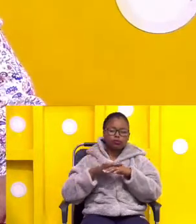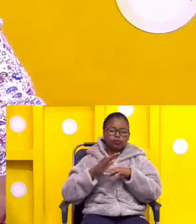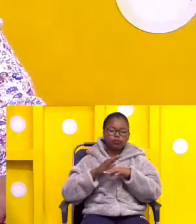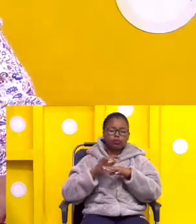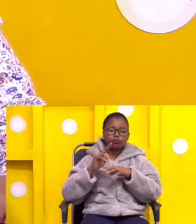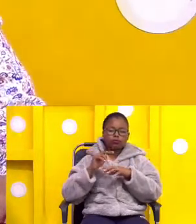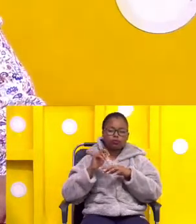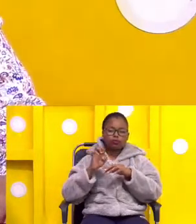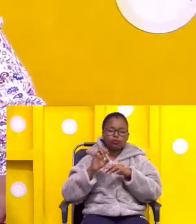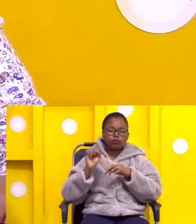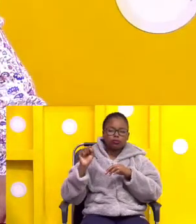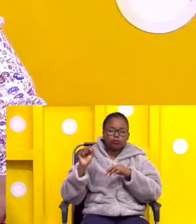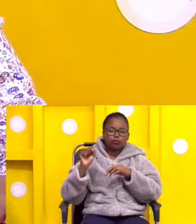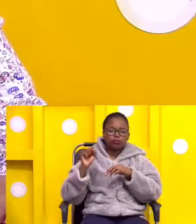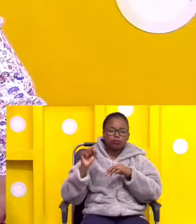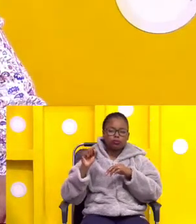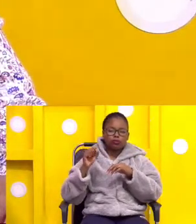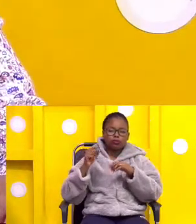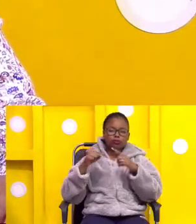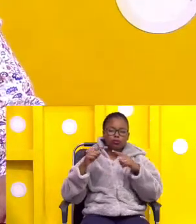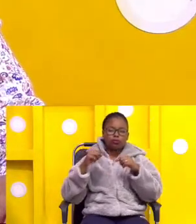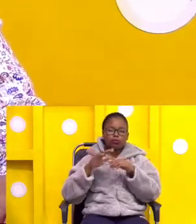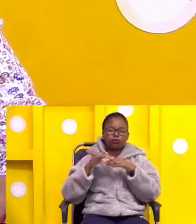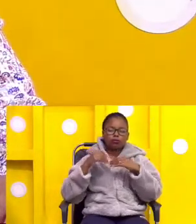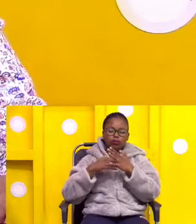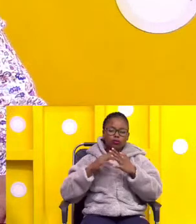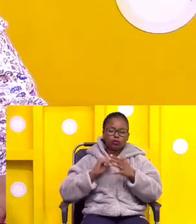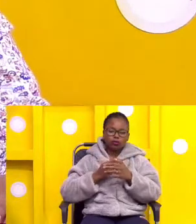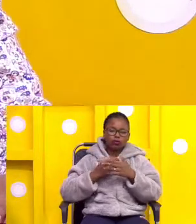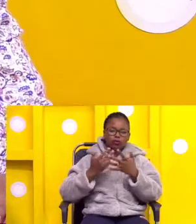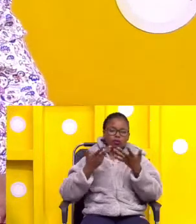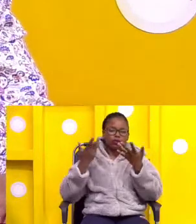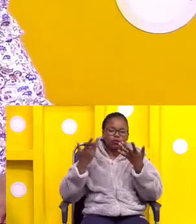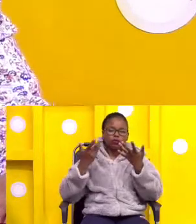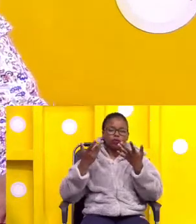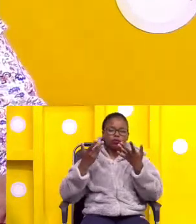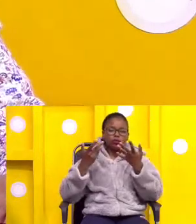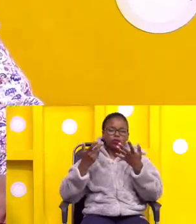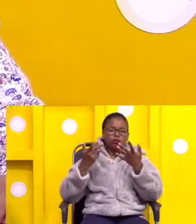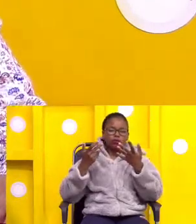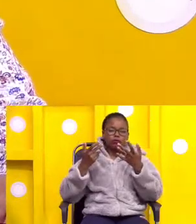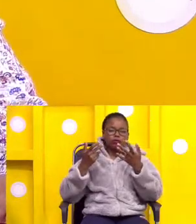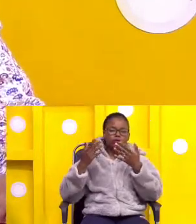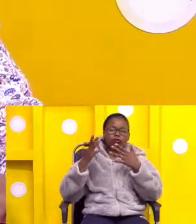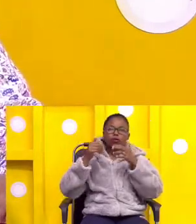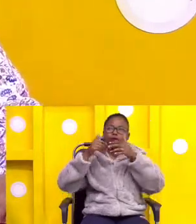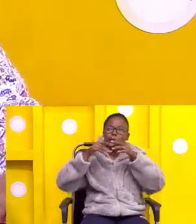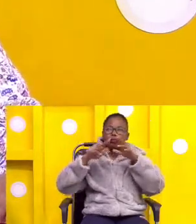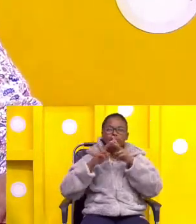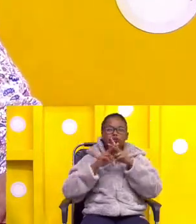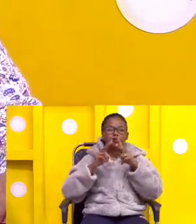ũguo wega nĩ ũtambagia mĩri kũndũ maĩ-inĩ ngai witũ akũrathime mũno